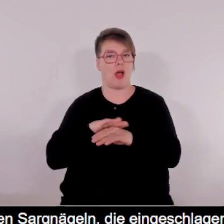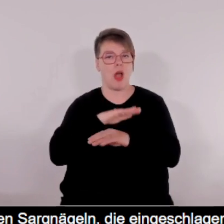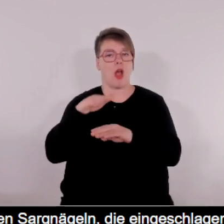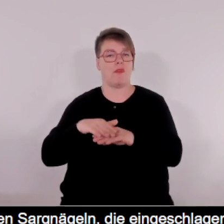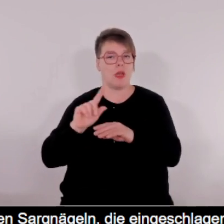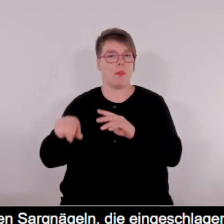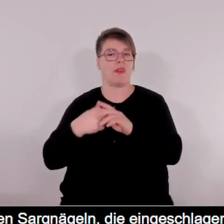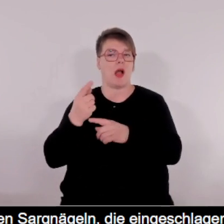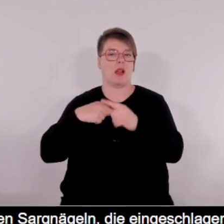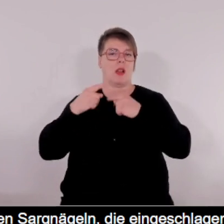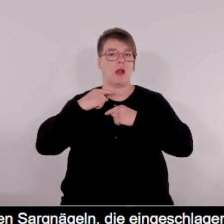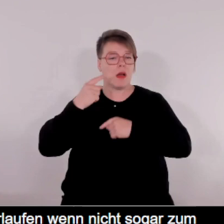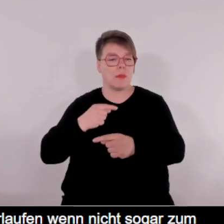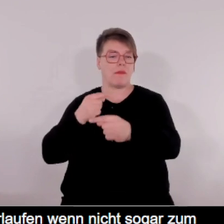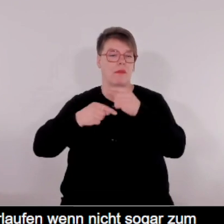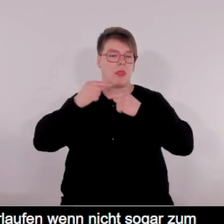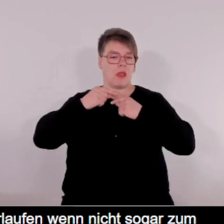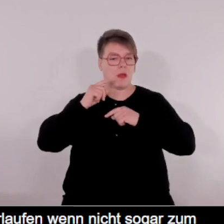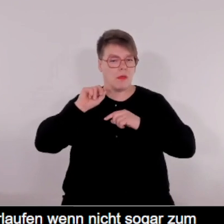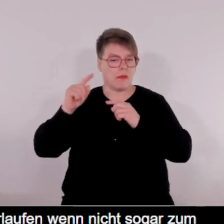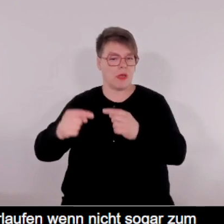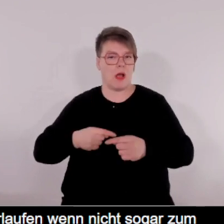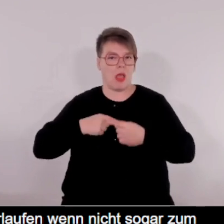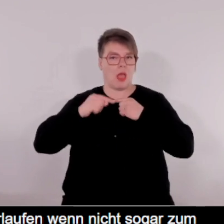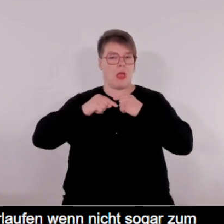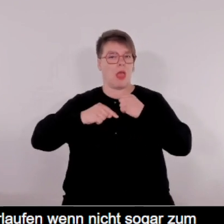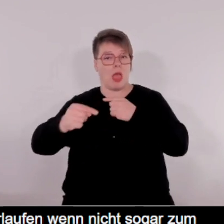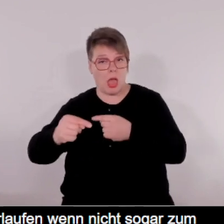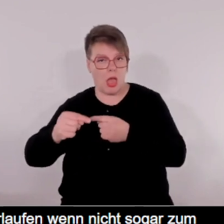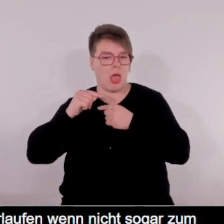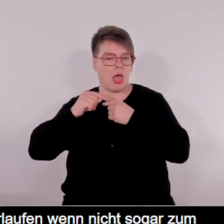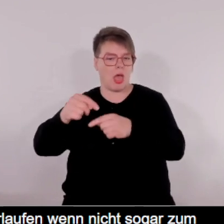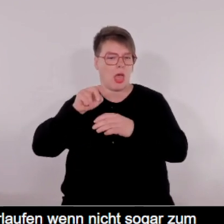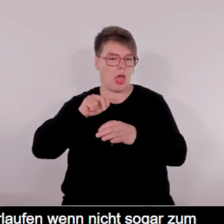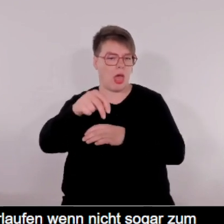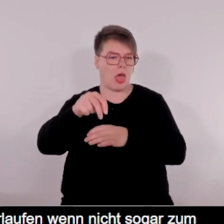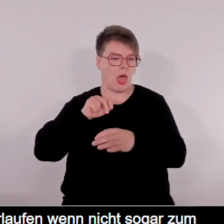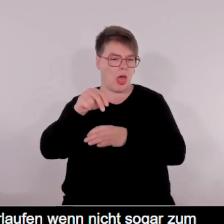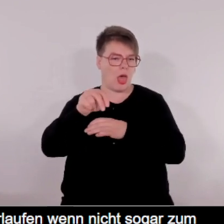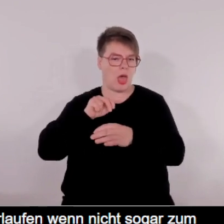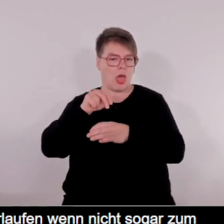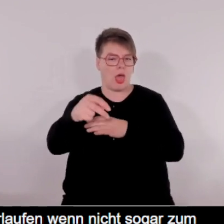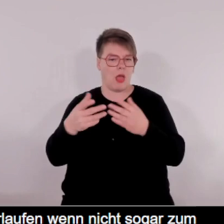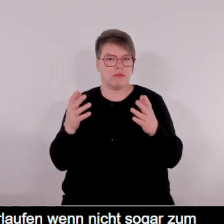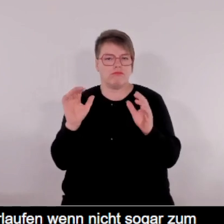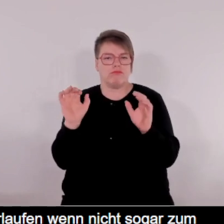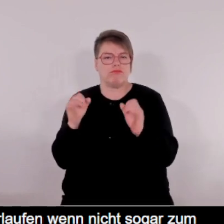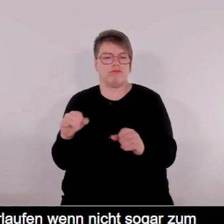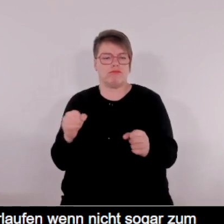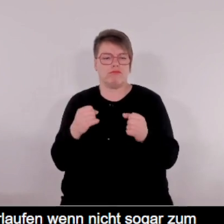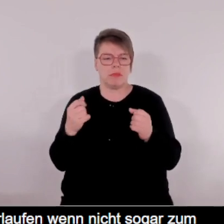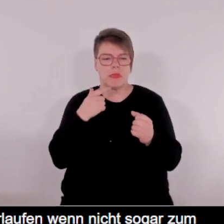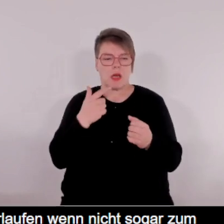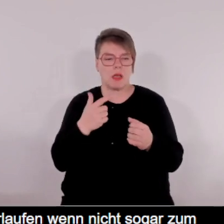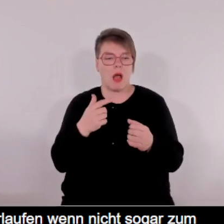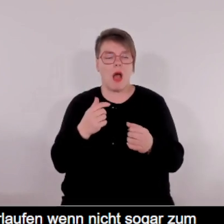aus Bayern ist, glaube ich, unmissverständlich, dass man hier unsere Urproduzenten tatsächlich entlasten muss. Es geht um